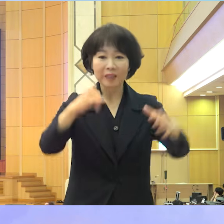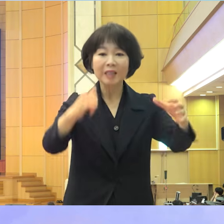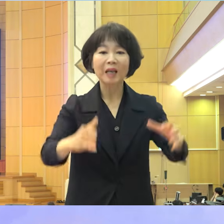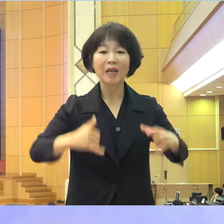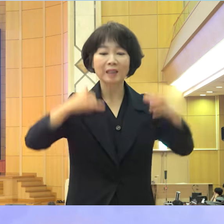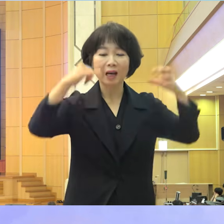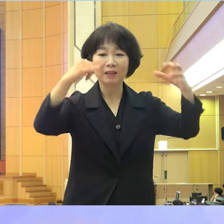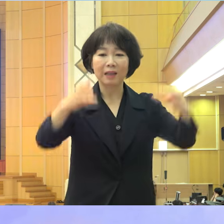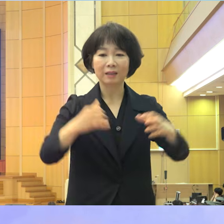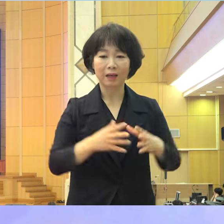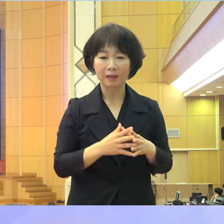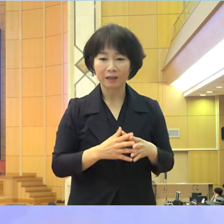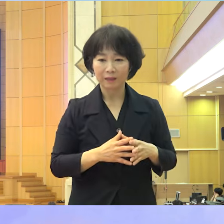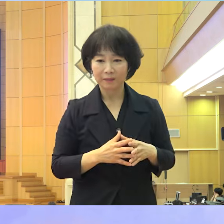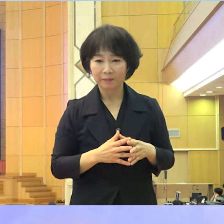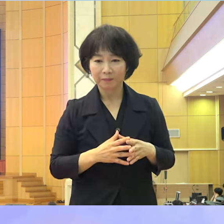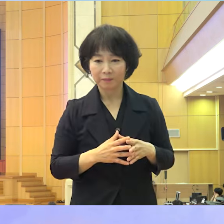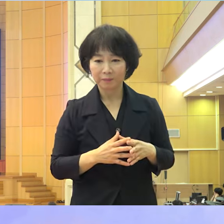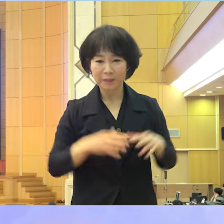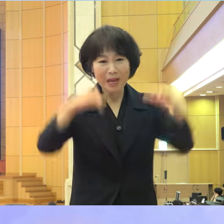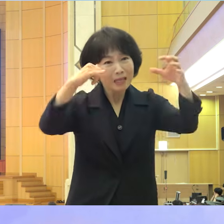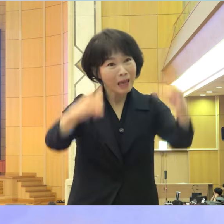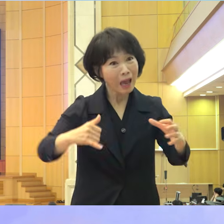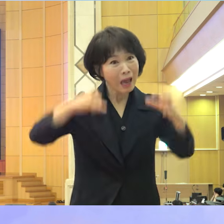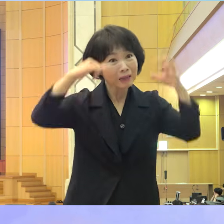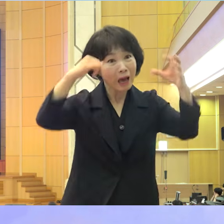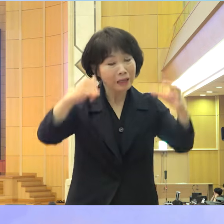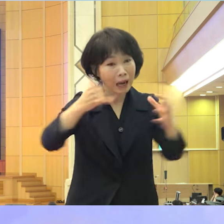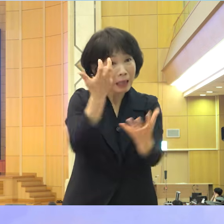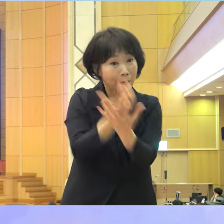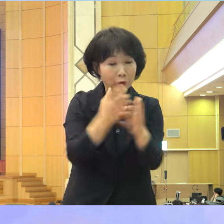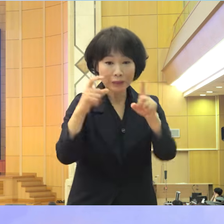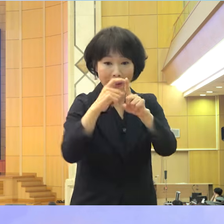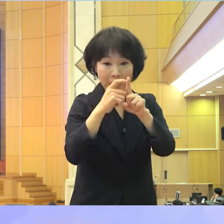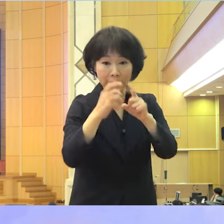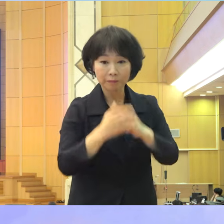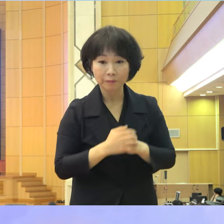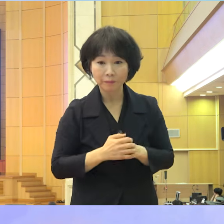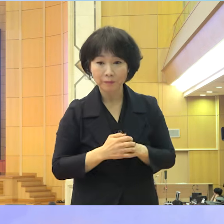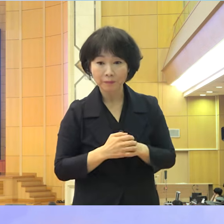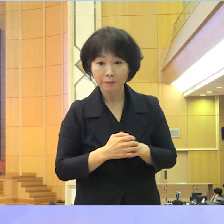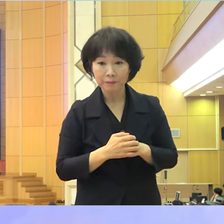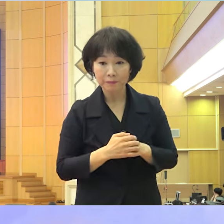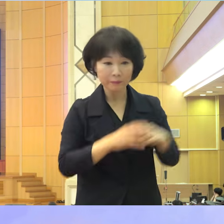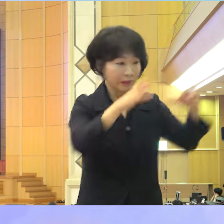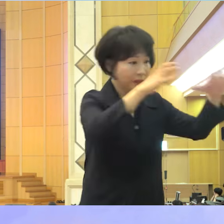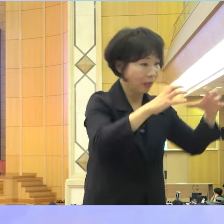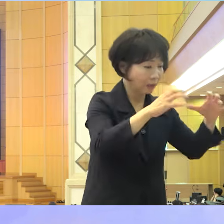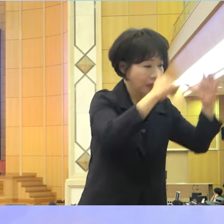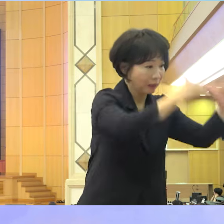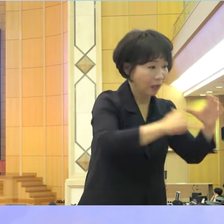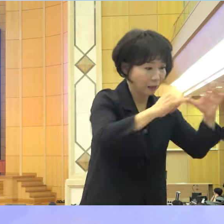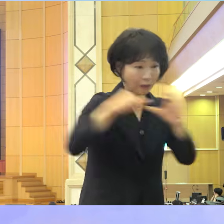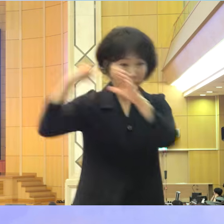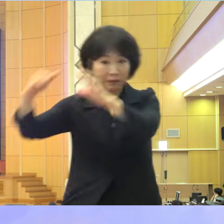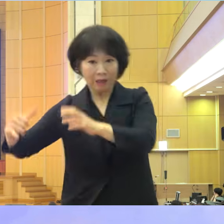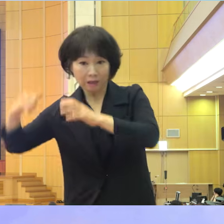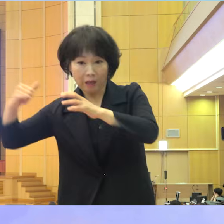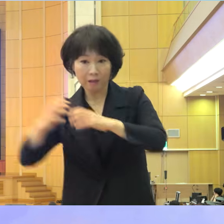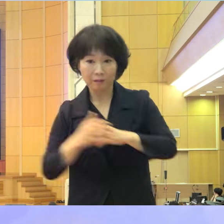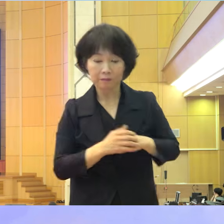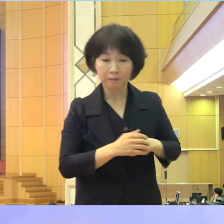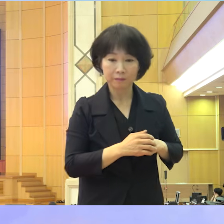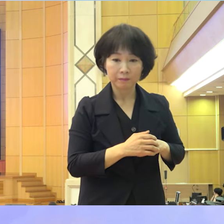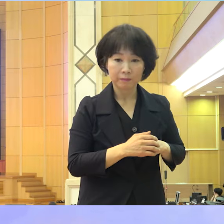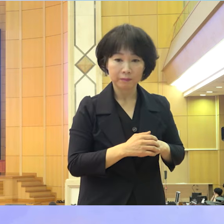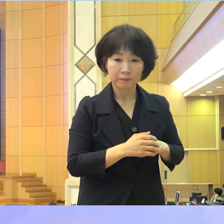세상. 세상이란 말이 보면은 두 개가 해놨죠. 옥편에 보면 저렇게 정자로 쓸 수도